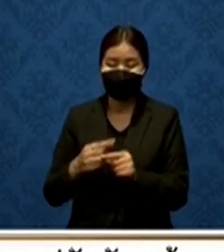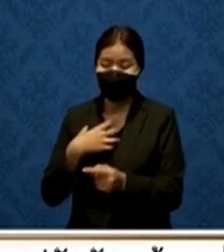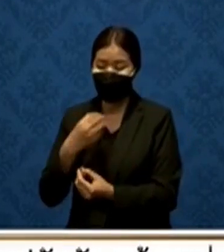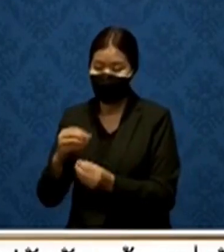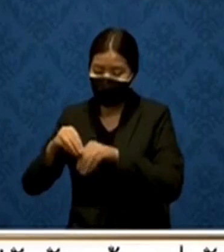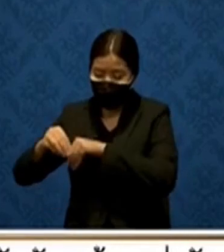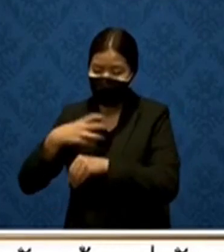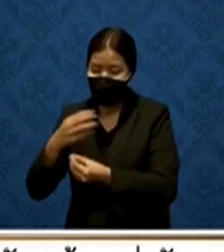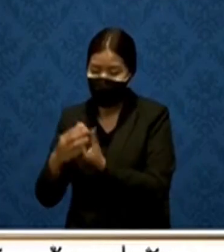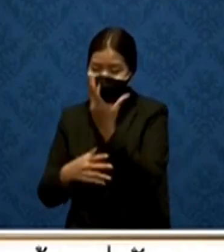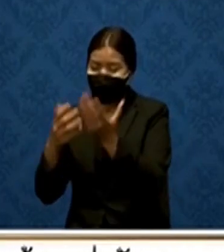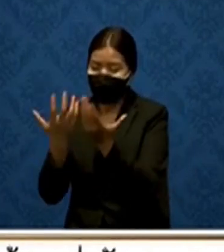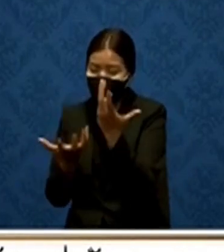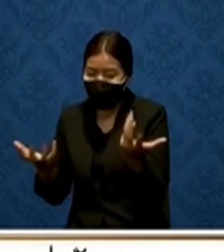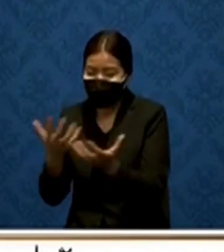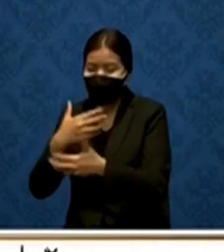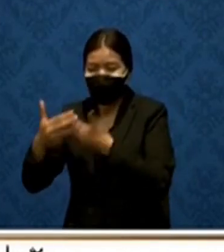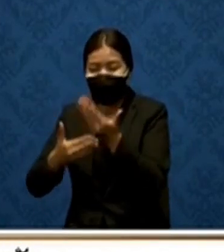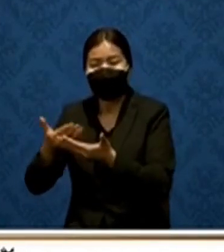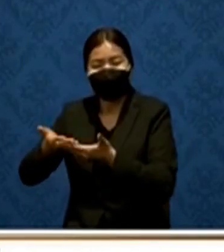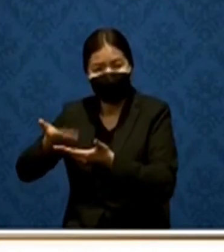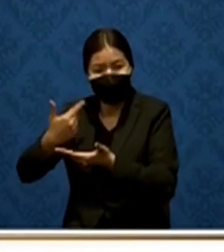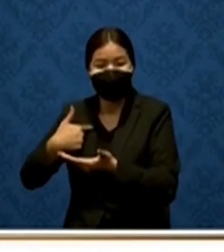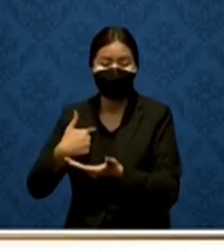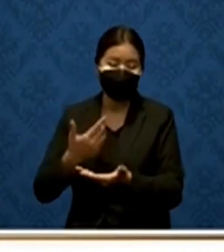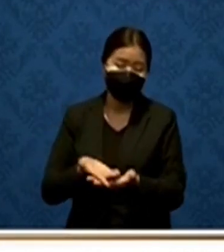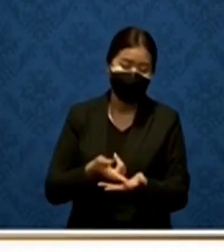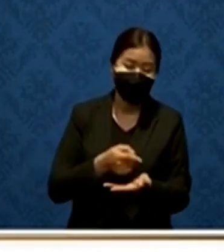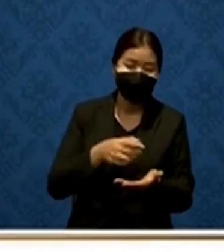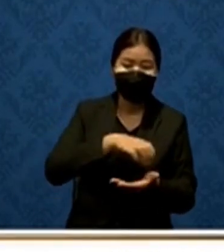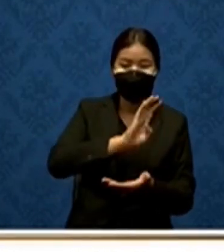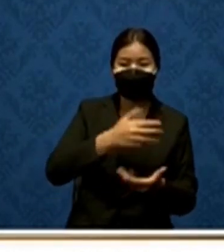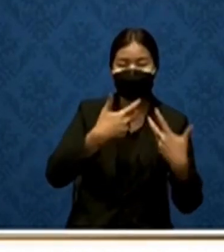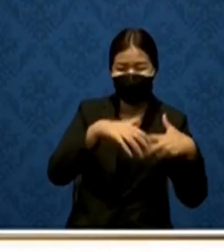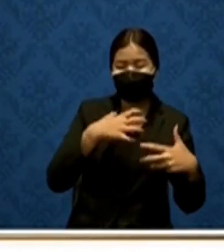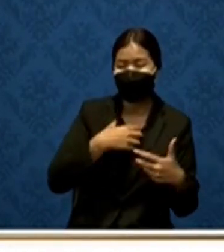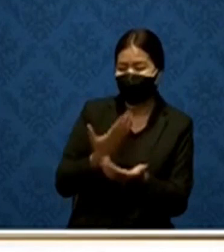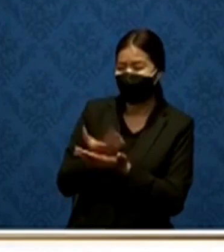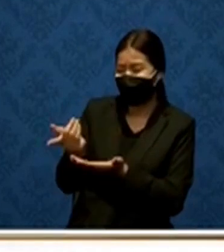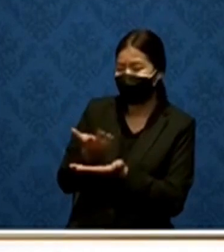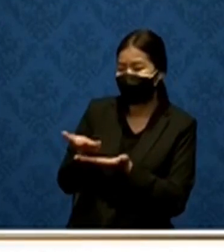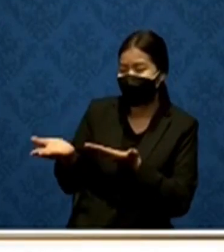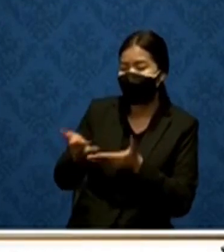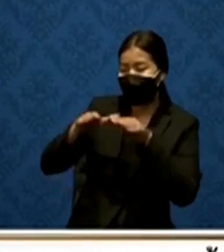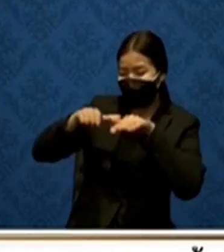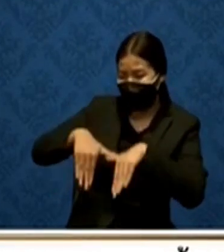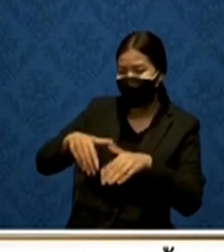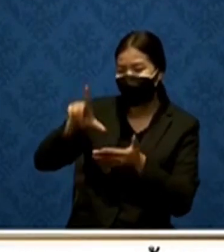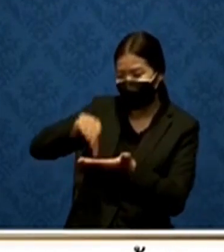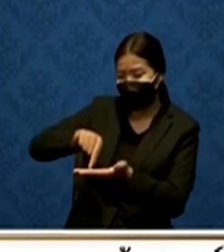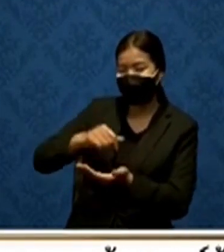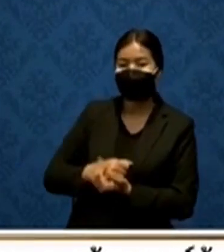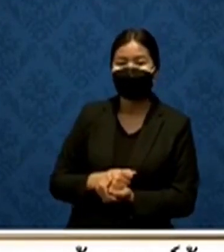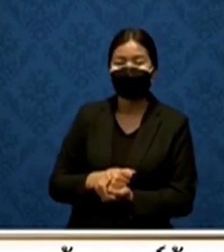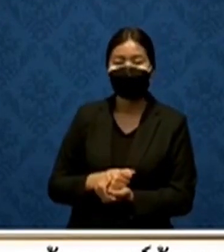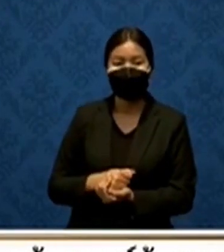คาดีที่สุด สูงที่สุดผู้ประกอบการผลิน้มนปามกวดบริโคก็อยากให้ตนทุน้มปามถูกที่สุดไม่